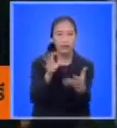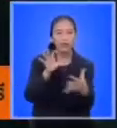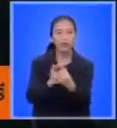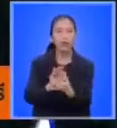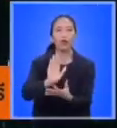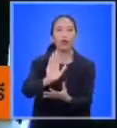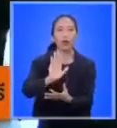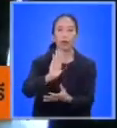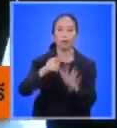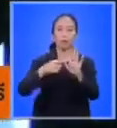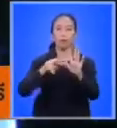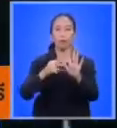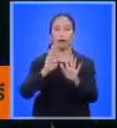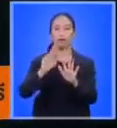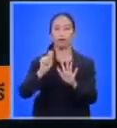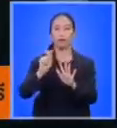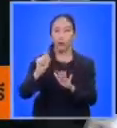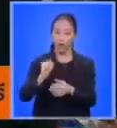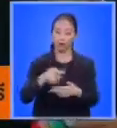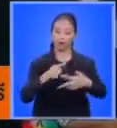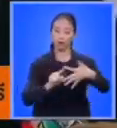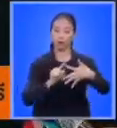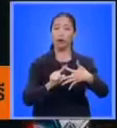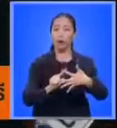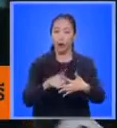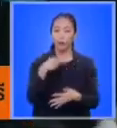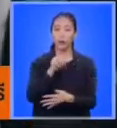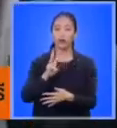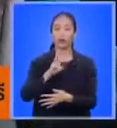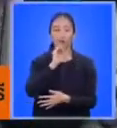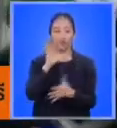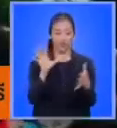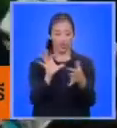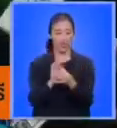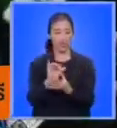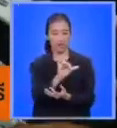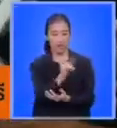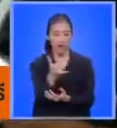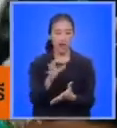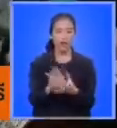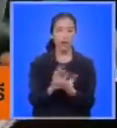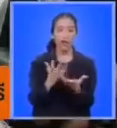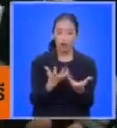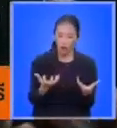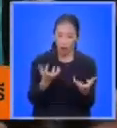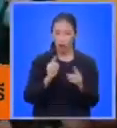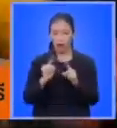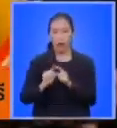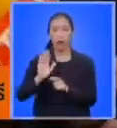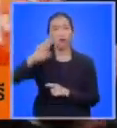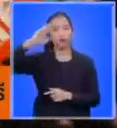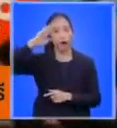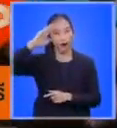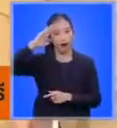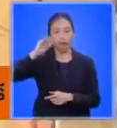พลเอกประวิตรคาดว่าจะถูกอภิปรายในประเด็นการจัดซื้ออาวุธของกองทัพและการเอื้อประโยชน์ให้กับบางบริษัทครับให้ได้รับงานประ